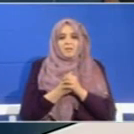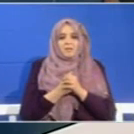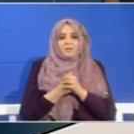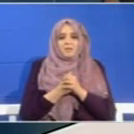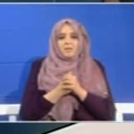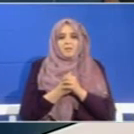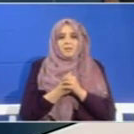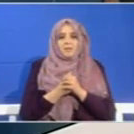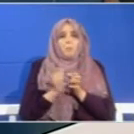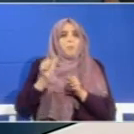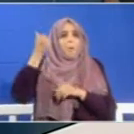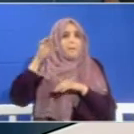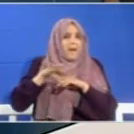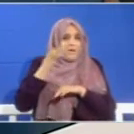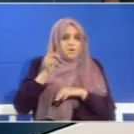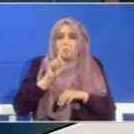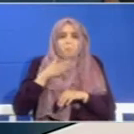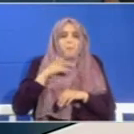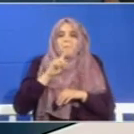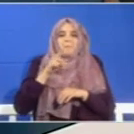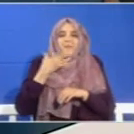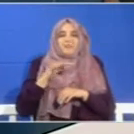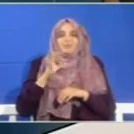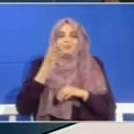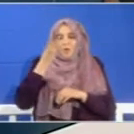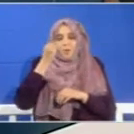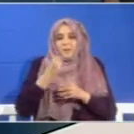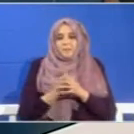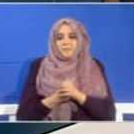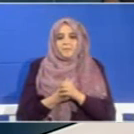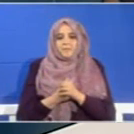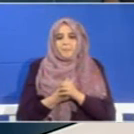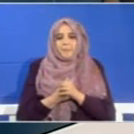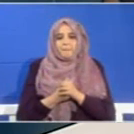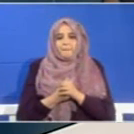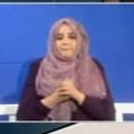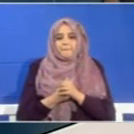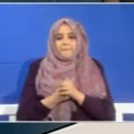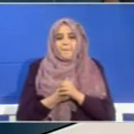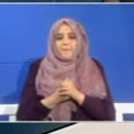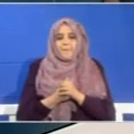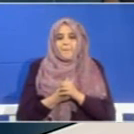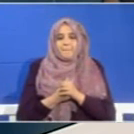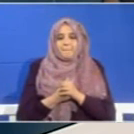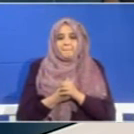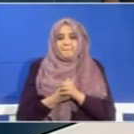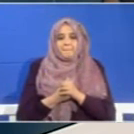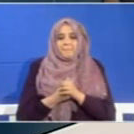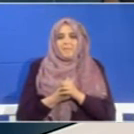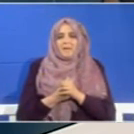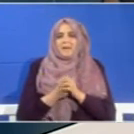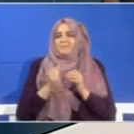من المره الاولى. ايه نعم يعاملونهم معامله سيئه. ايه يعاملوهم كثر على بهم. بدهم يعني عملوا يعني